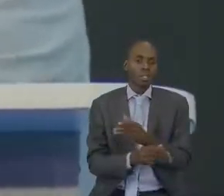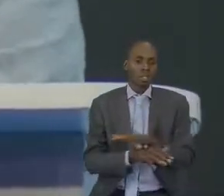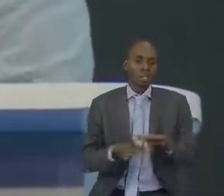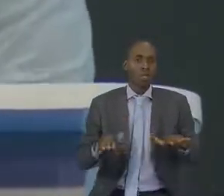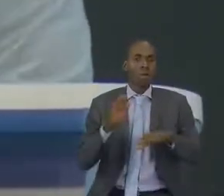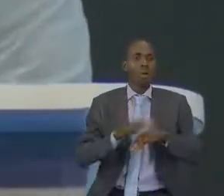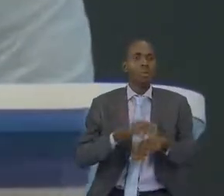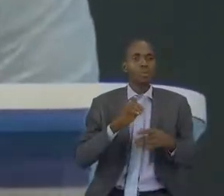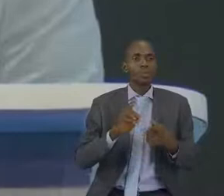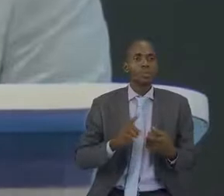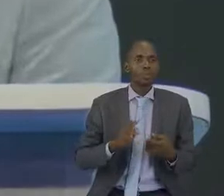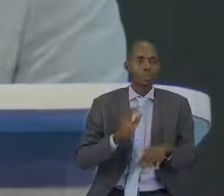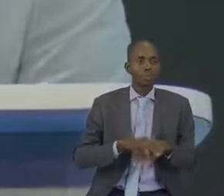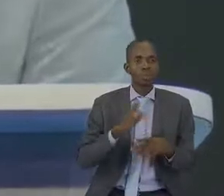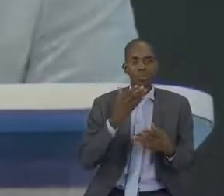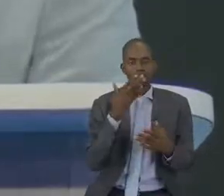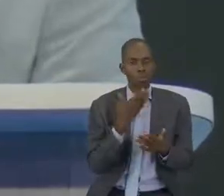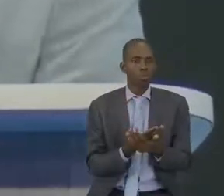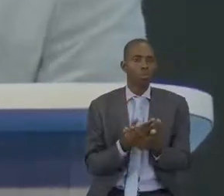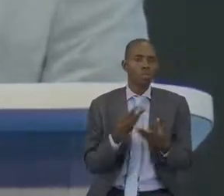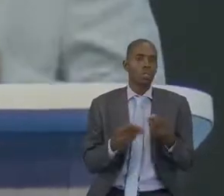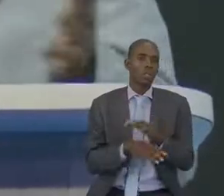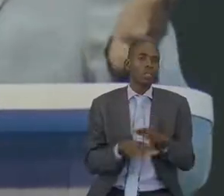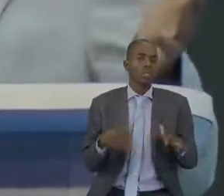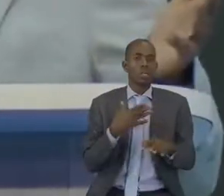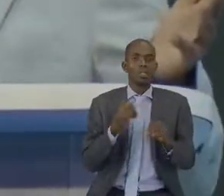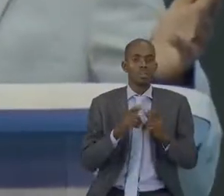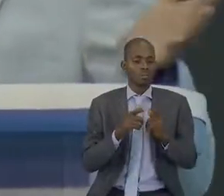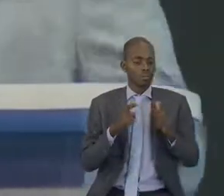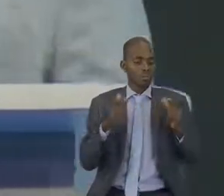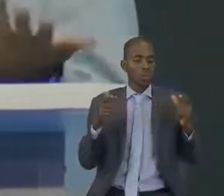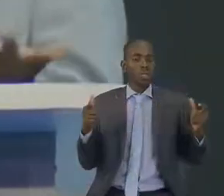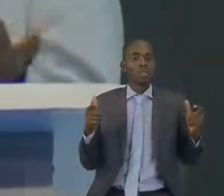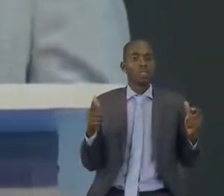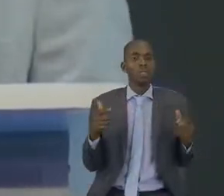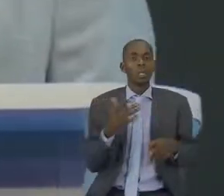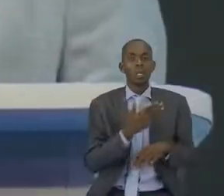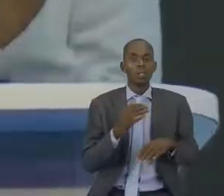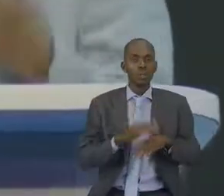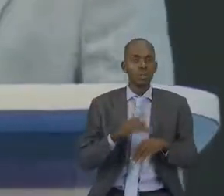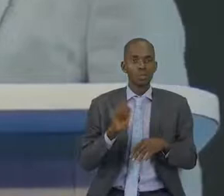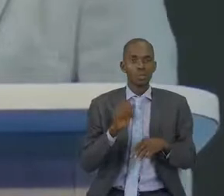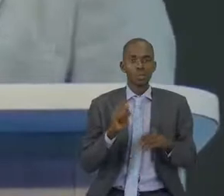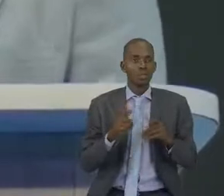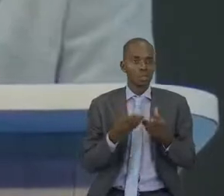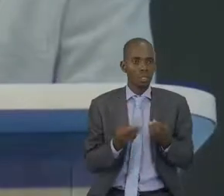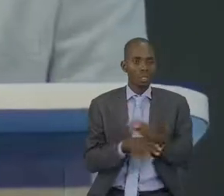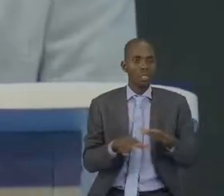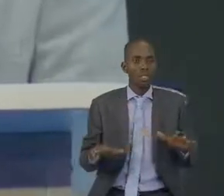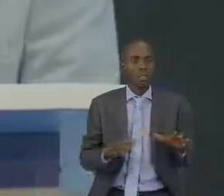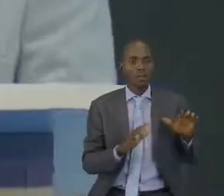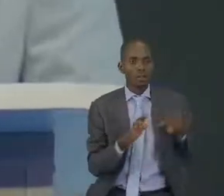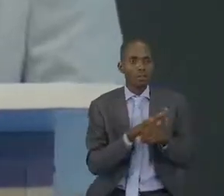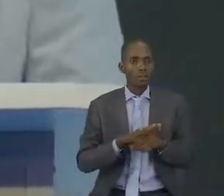dans un bon et vaste pays, dans un pays où coule le lait et le